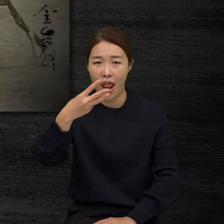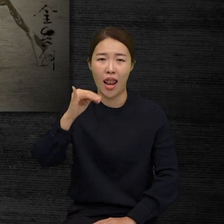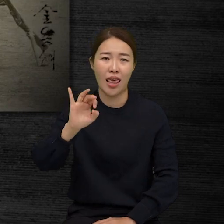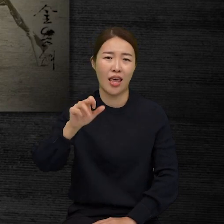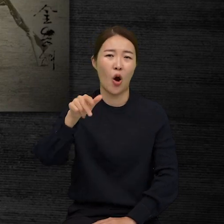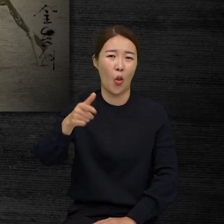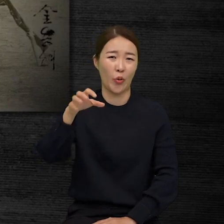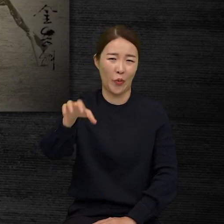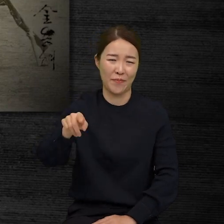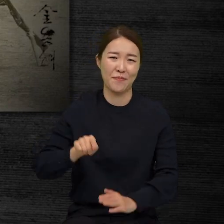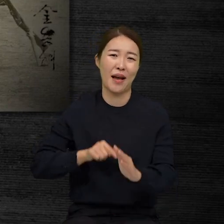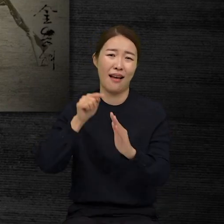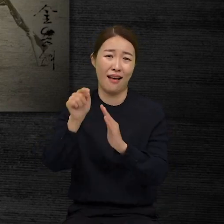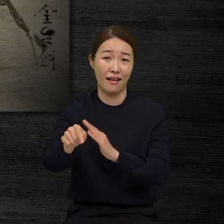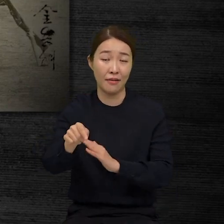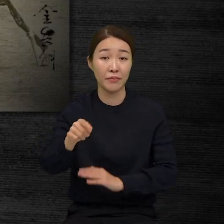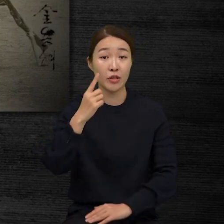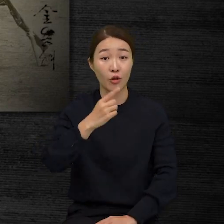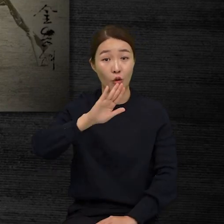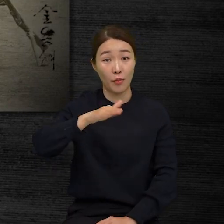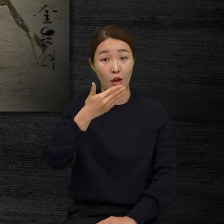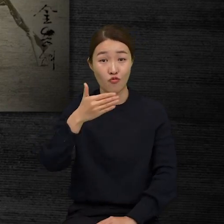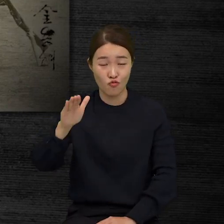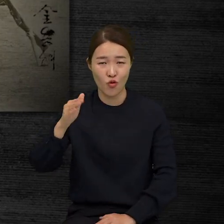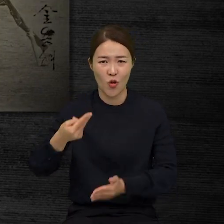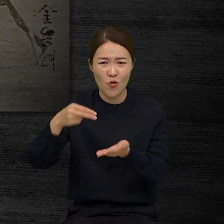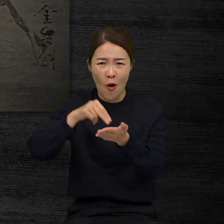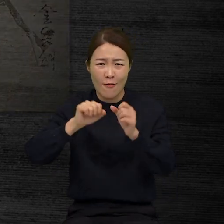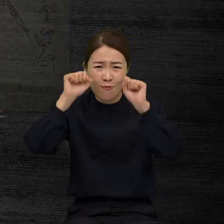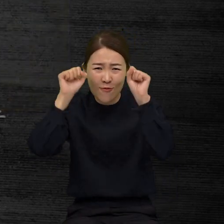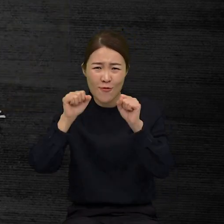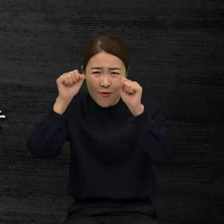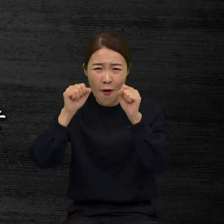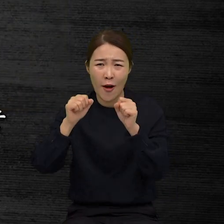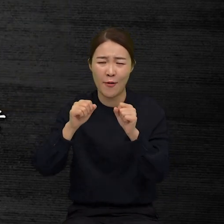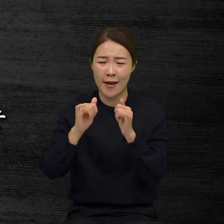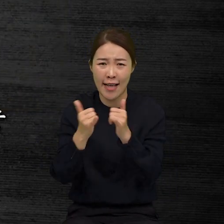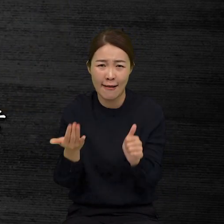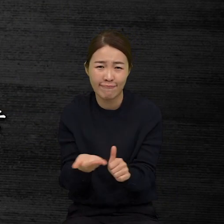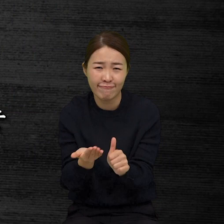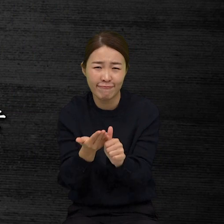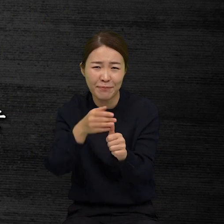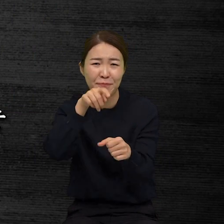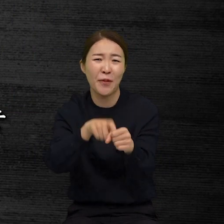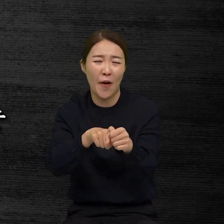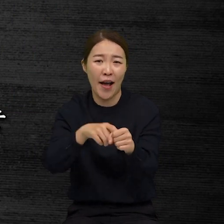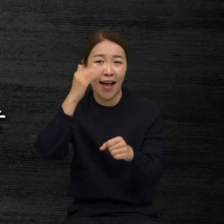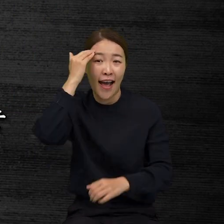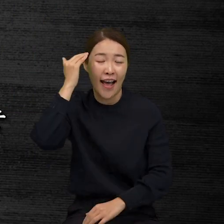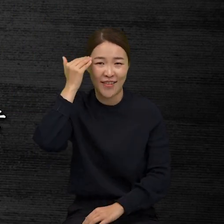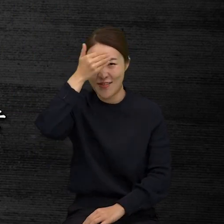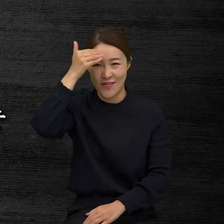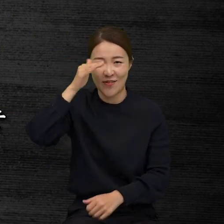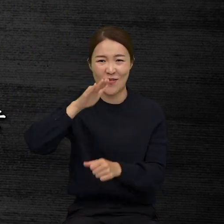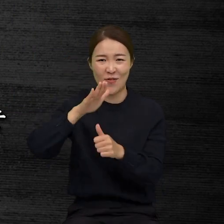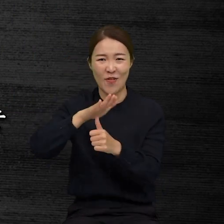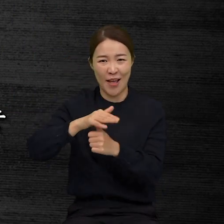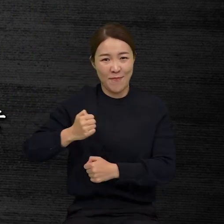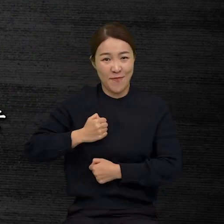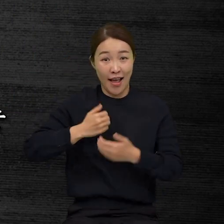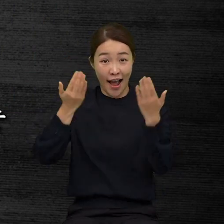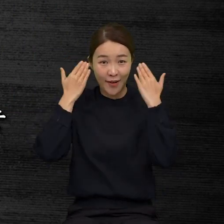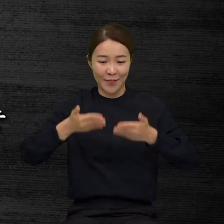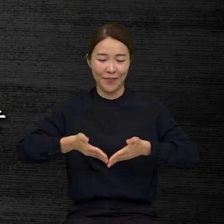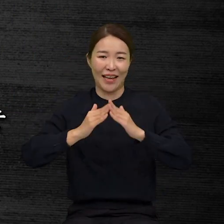박용만은 1909년 독립운동과 인재 양성을 목적으로 한인 소년병 학교를 설립한 인물이다.